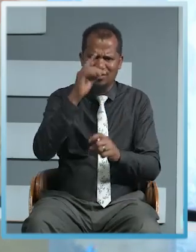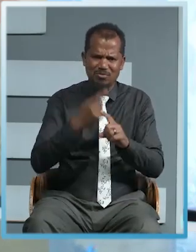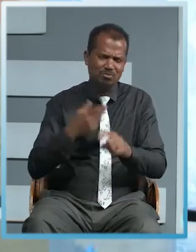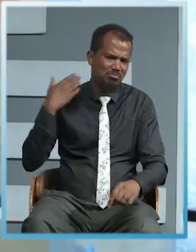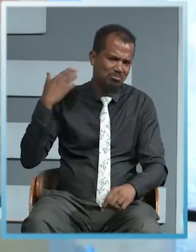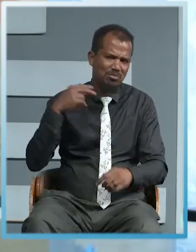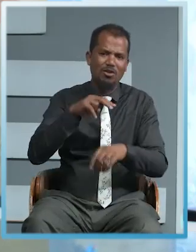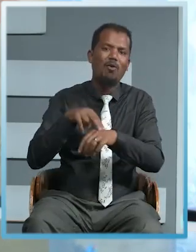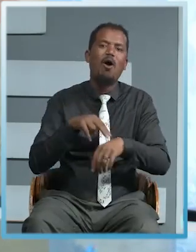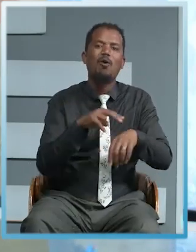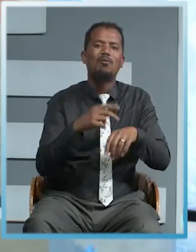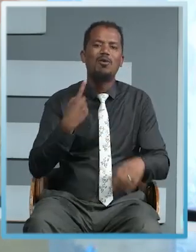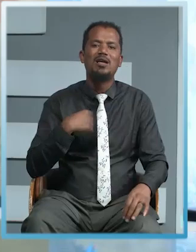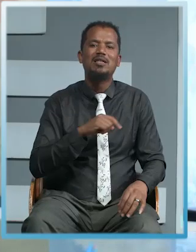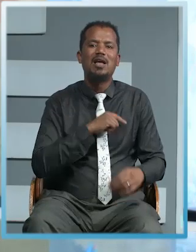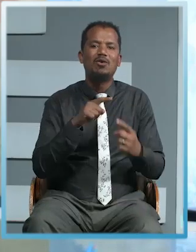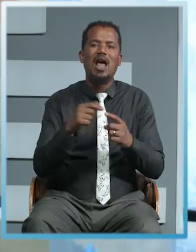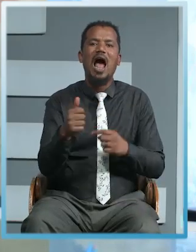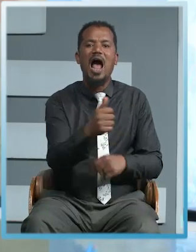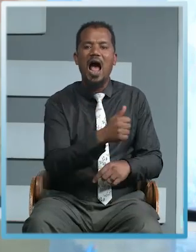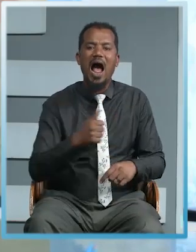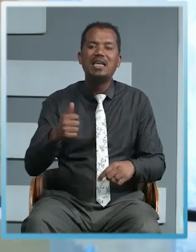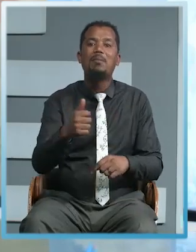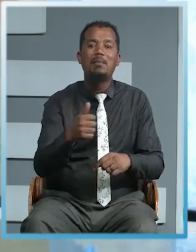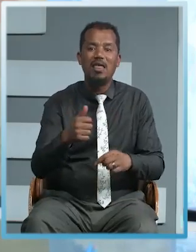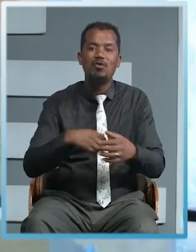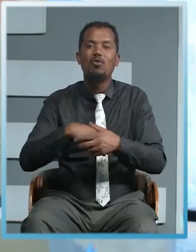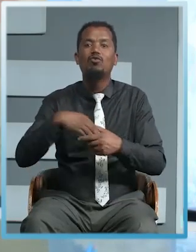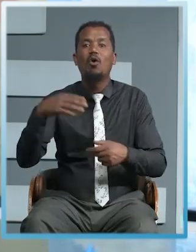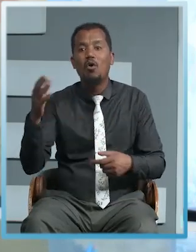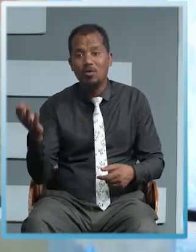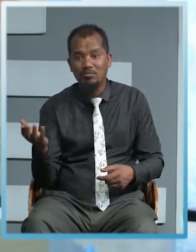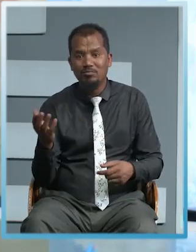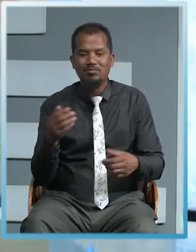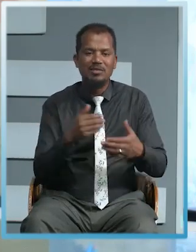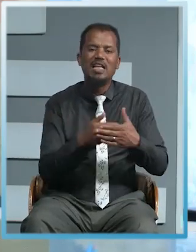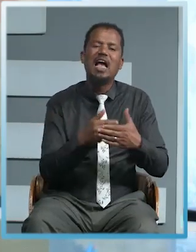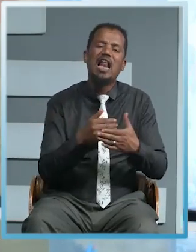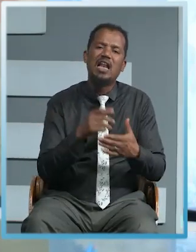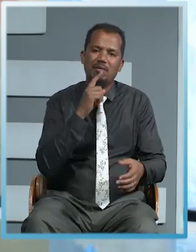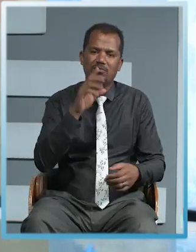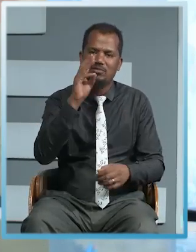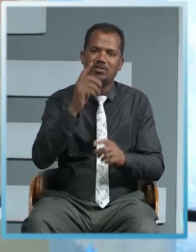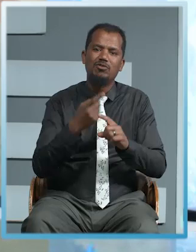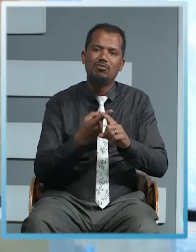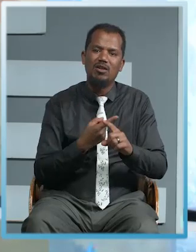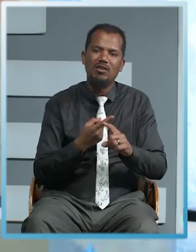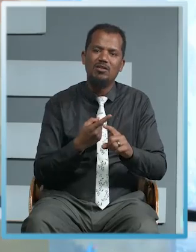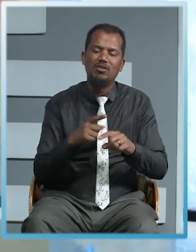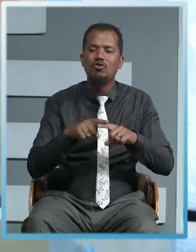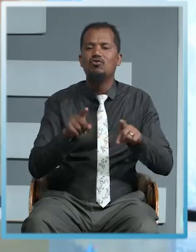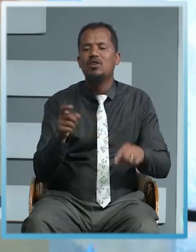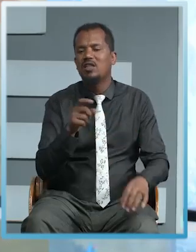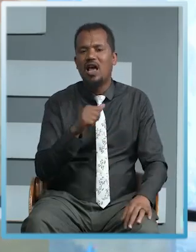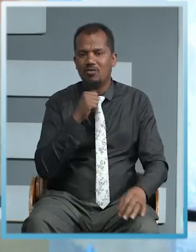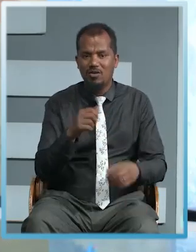ገደማ ተቋቋመ ማለት ነው። ልክ እኛ ወደ አደባባይ የወጣንበት ሲዝን ሞር ኦር ሌስ ተቀራራቢ ነው። ምናልባት የ6 ወር